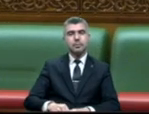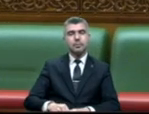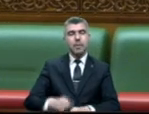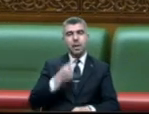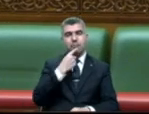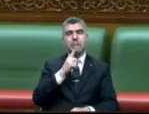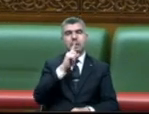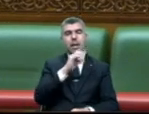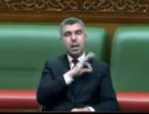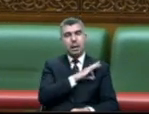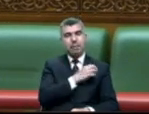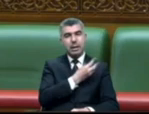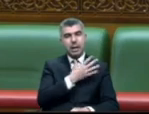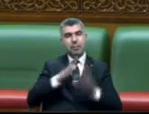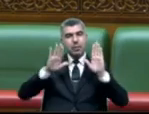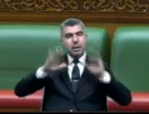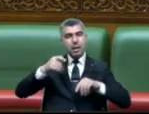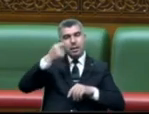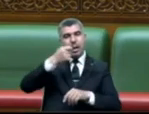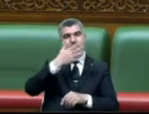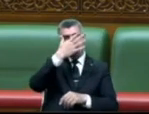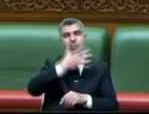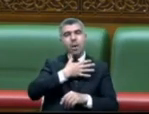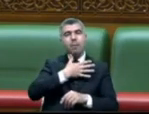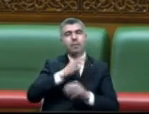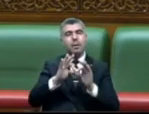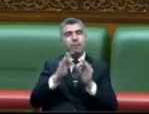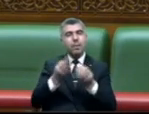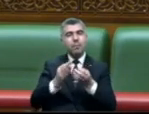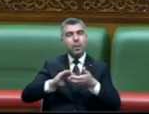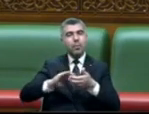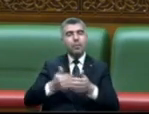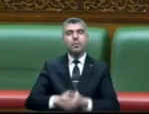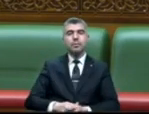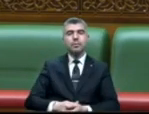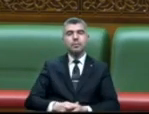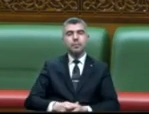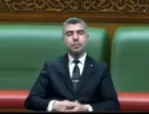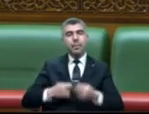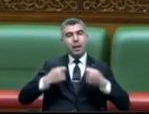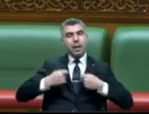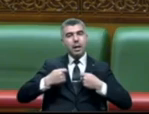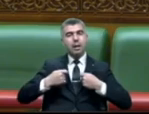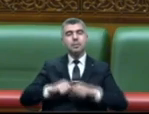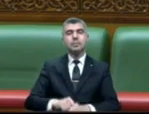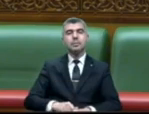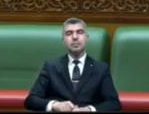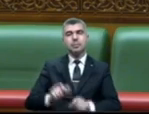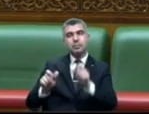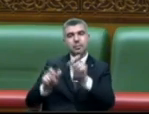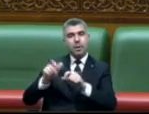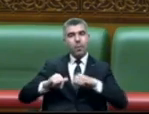بسم الله الرحمن الرحيم، والصلاة والسلام على رسول الله وعلى آله وصحبه. السيد الرئيس المحترم،